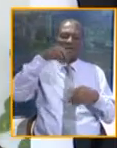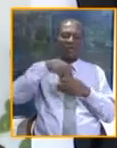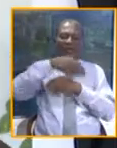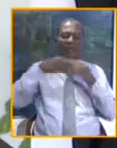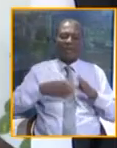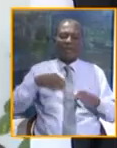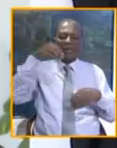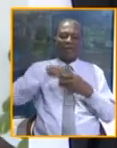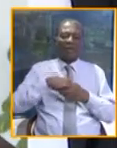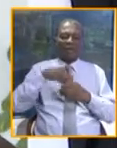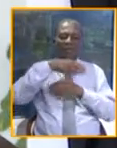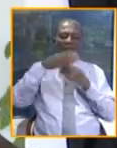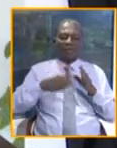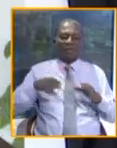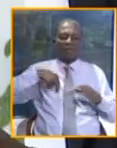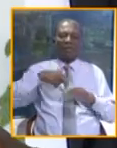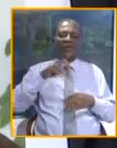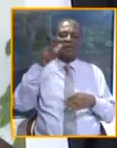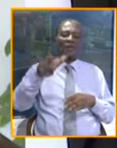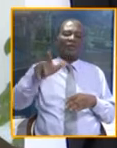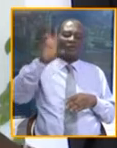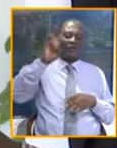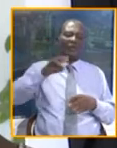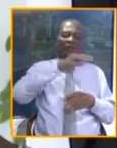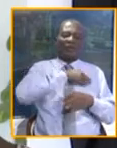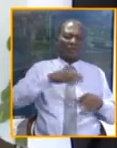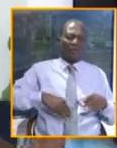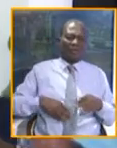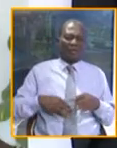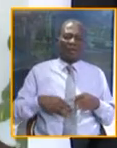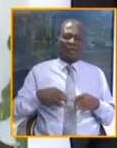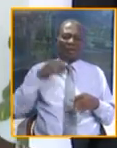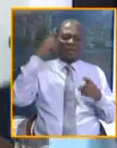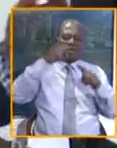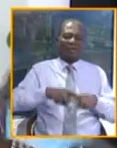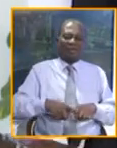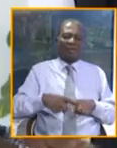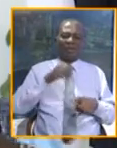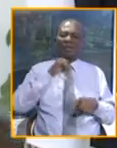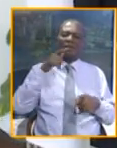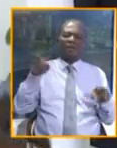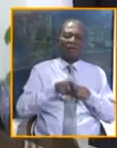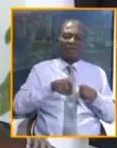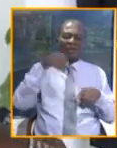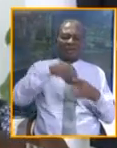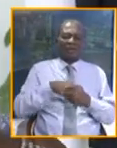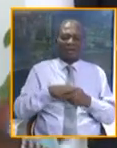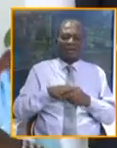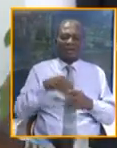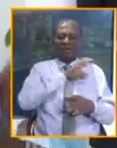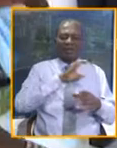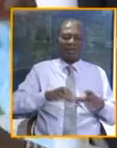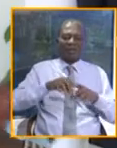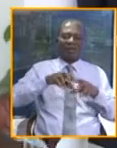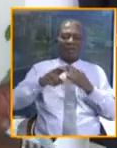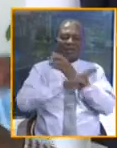le bureau, nous avons 26 membres, plus le président, ça fait 27 membres. Et cela dépend. Ce n'est pas comme dans les conseils régionaux ou